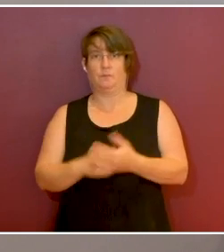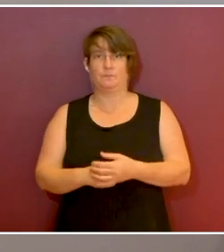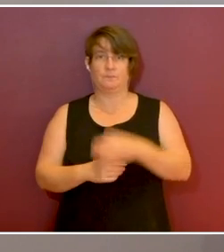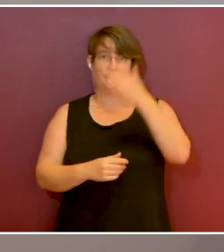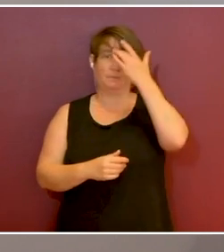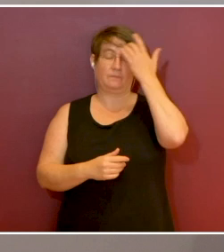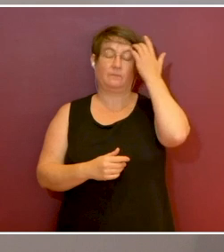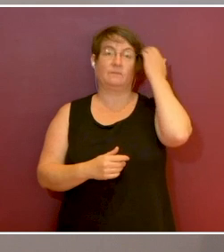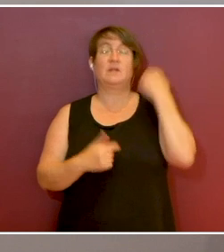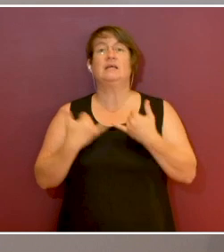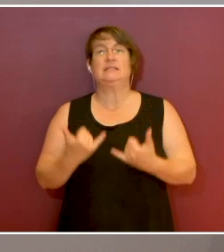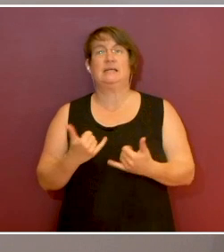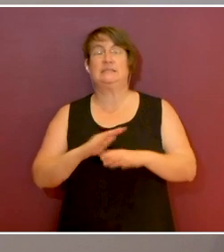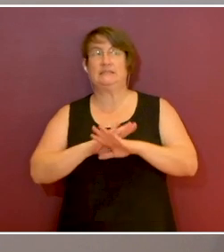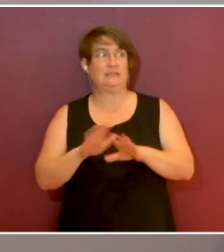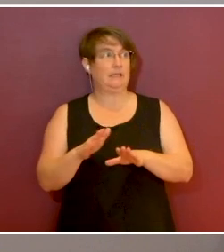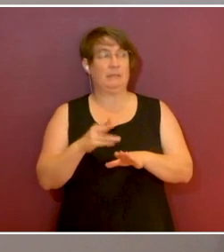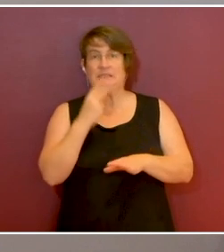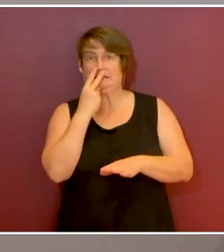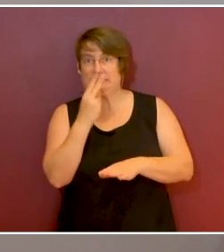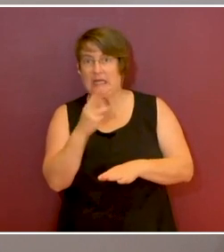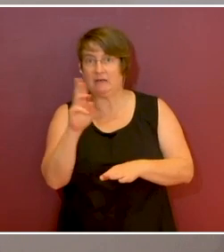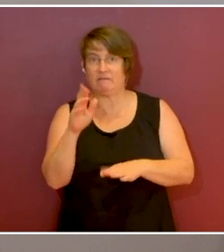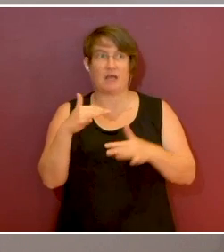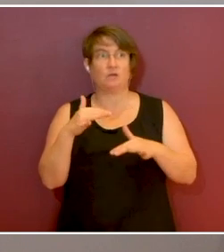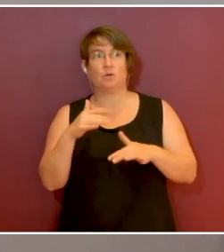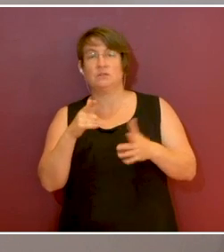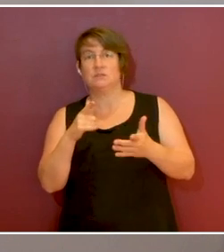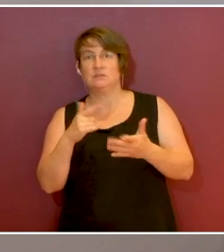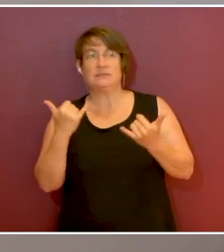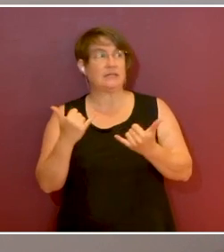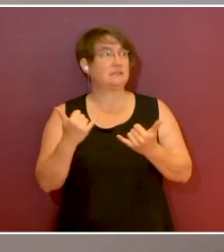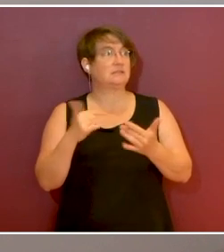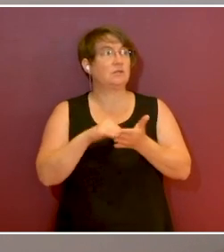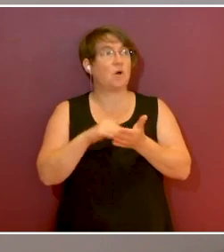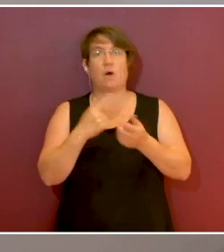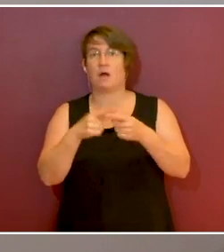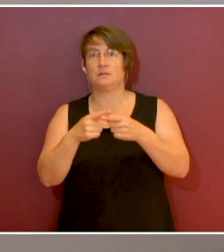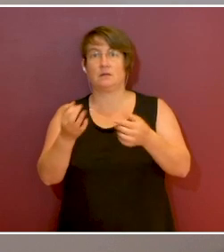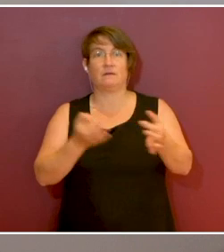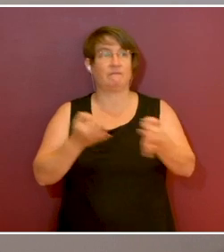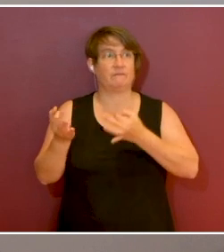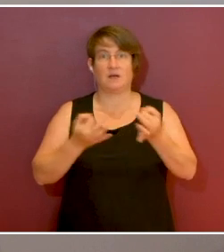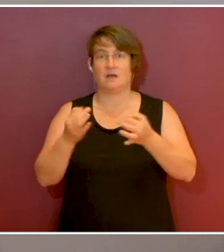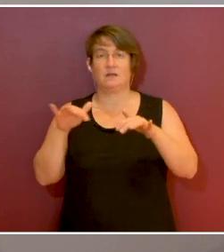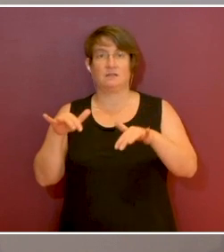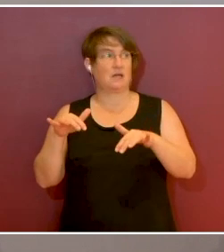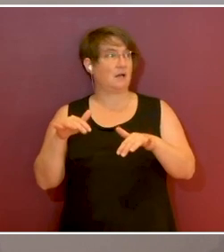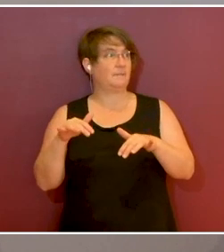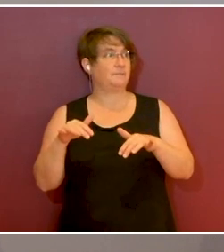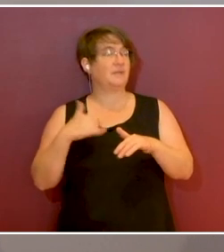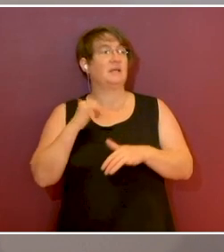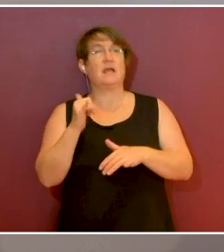Ich sehe jetzt niemanden mehr, der noch nicht abgefragt worden wäre. Gibt es noch eine Frage von den Zugeschalteten oder eine Frage hier aus dem Raum? Ja, ich würde gerne noch